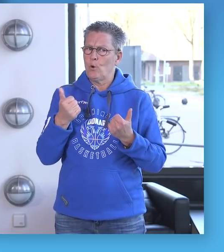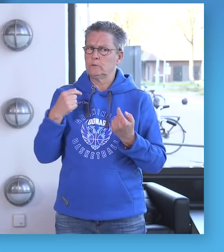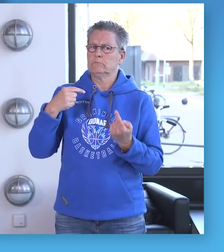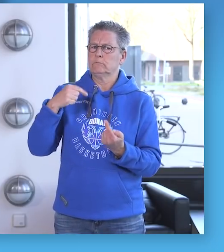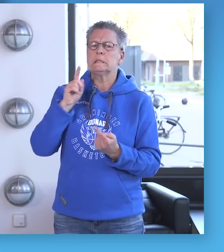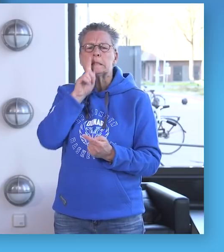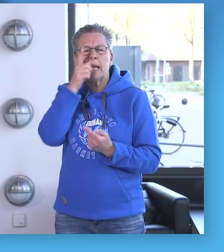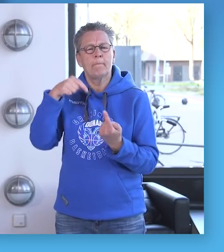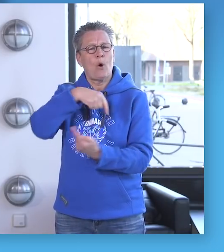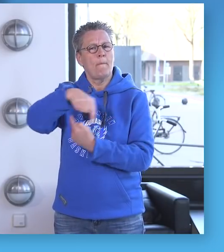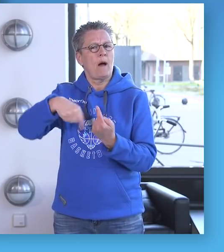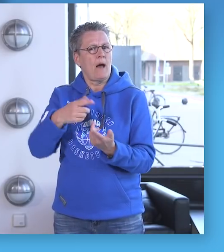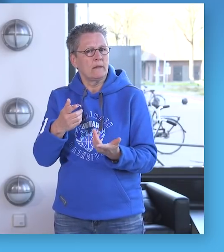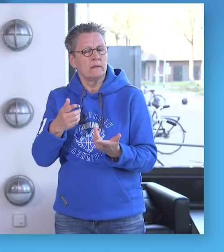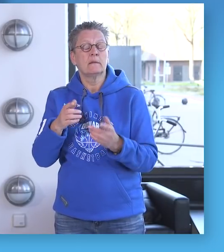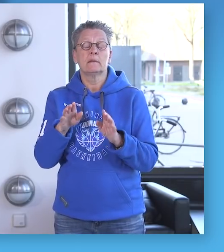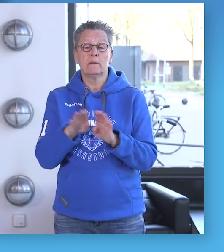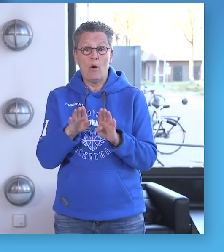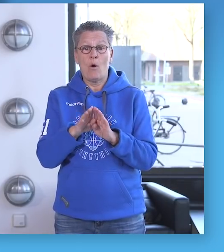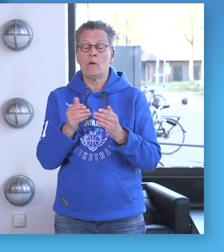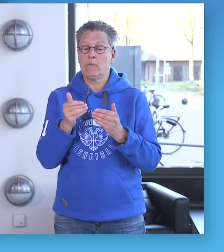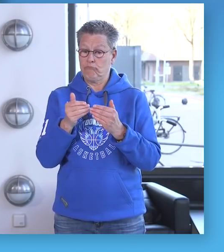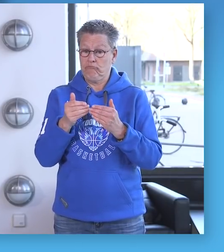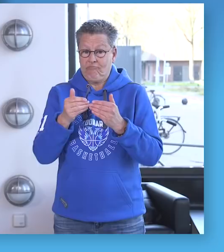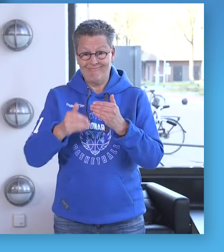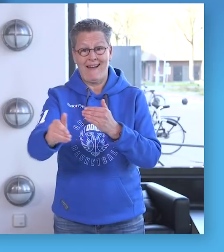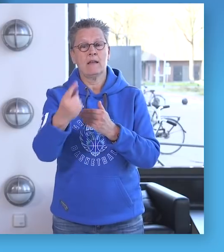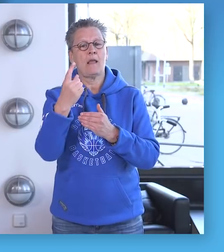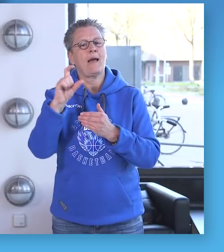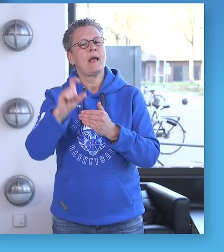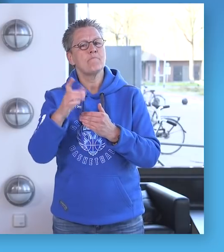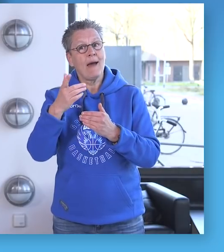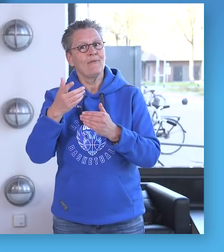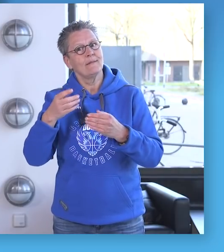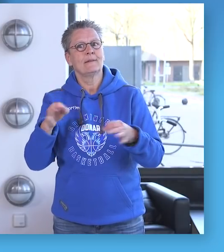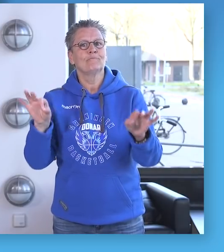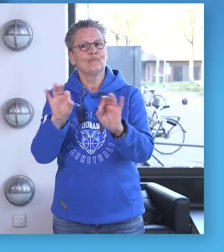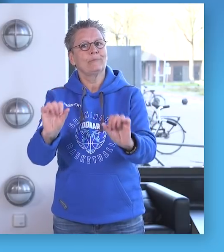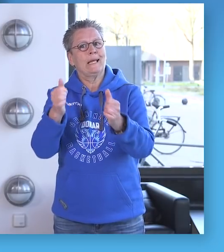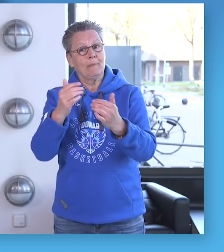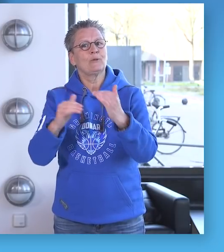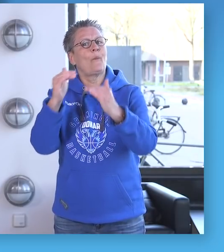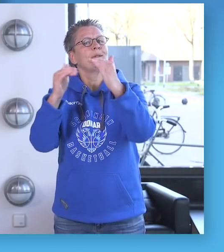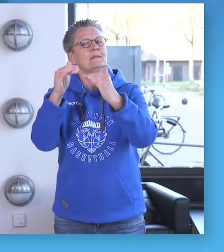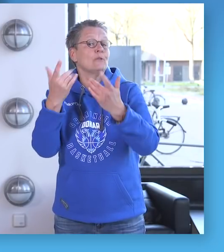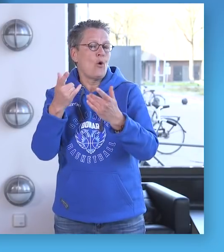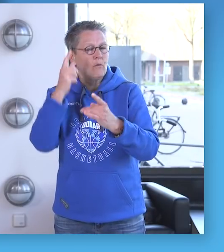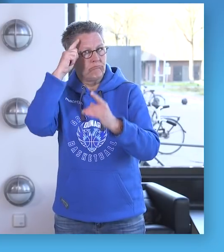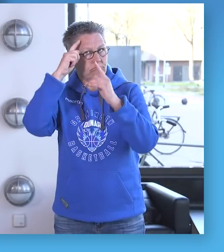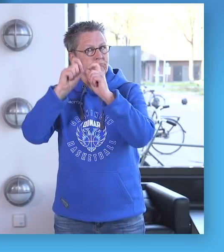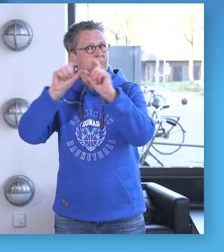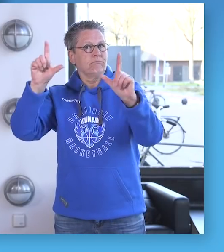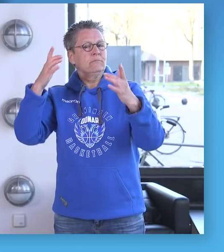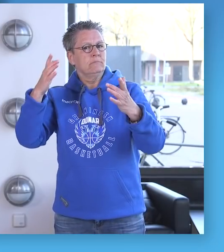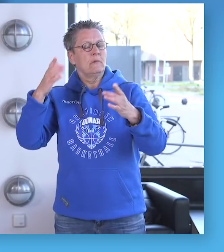beetje, we gaan weer vanaf 1 mei gaan we gewoon weer beginnen met de competitie. Dus dat was eigenlijk een